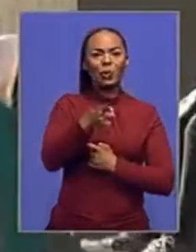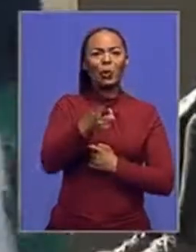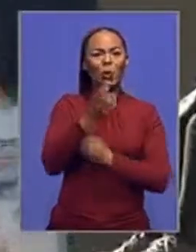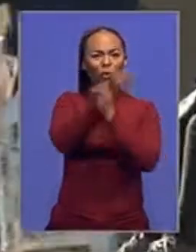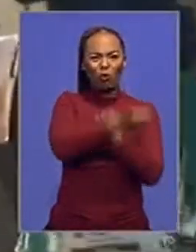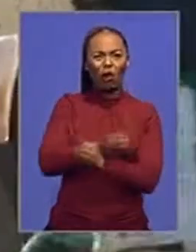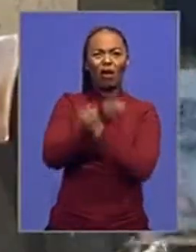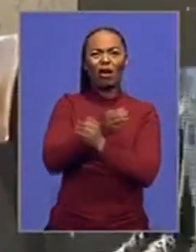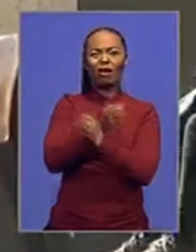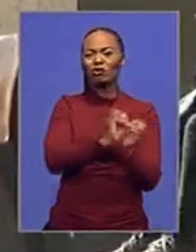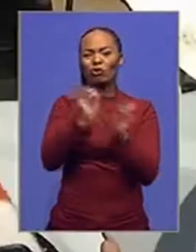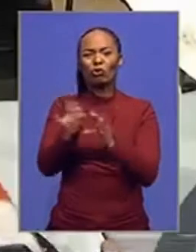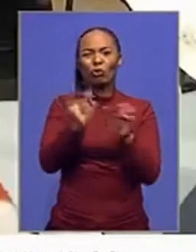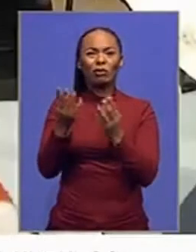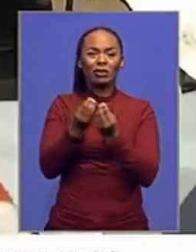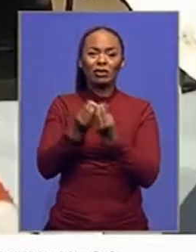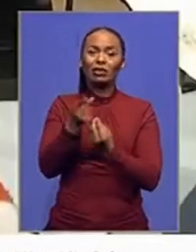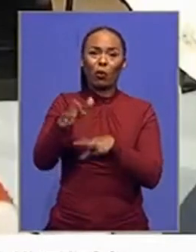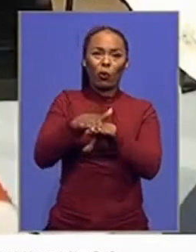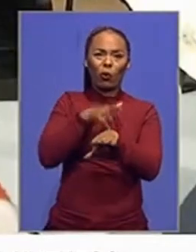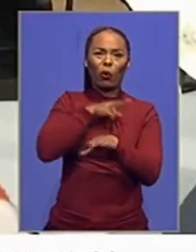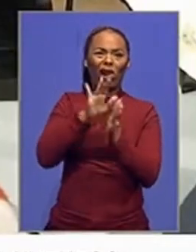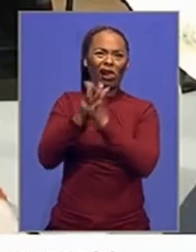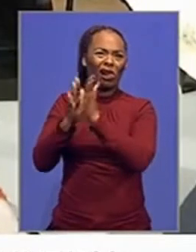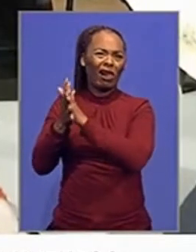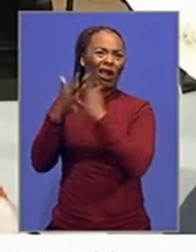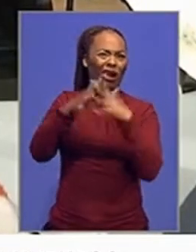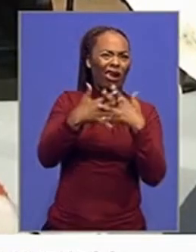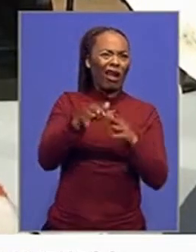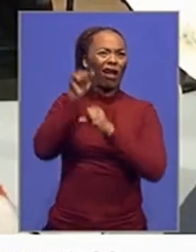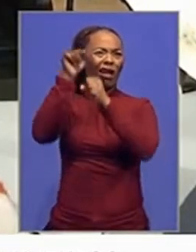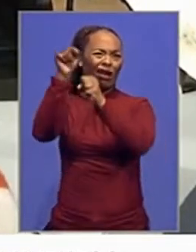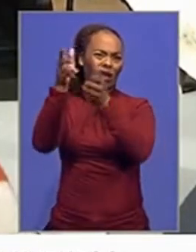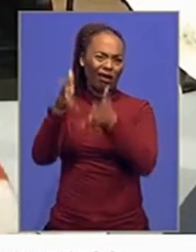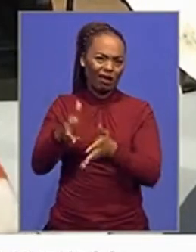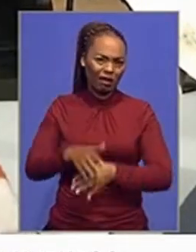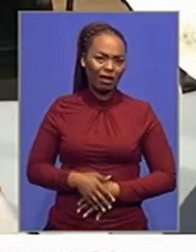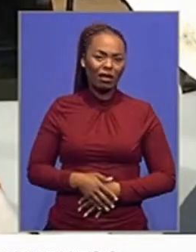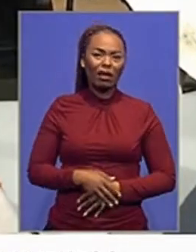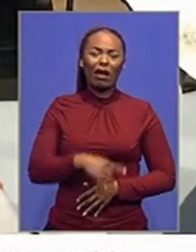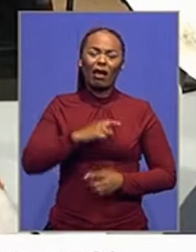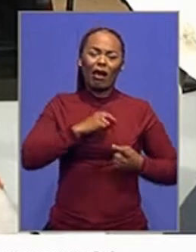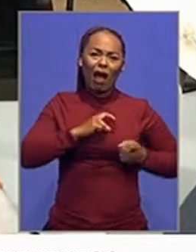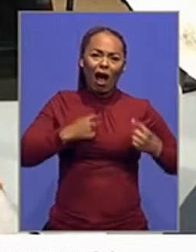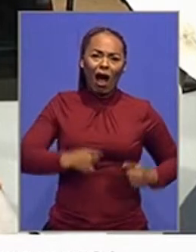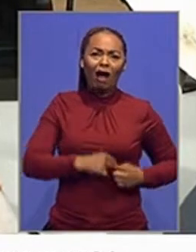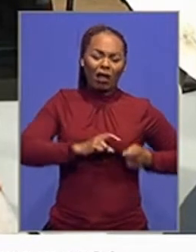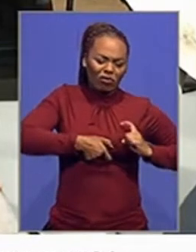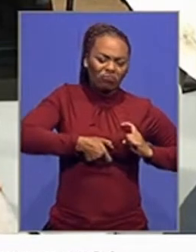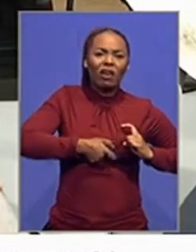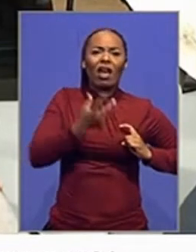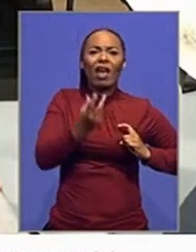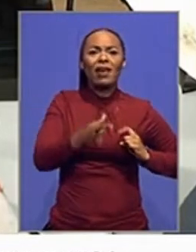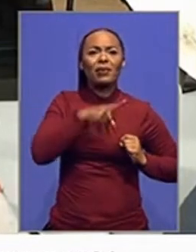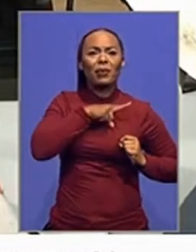ngwagampe ke megwanto ya motlalanaga. Ke gore e bohloko ha re bona ho senyeya ntho tse ngata